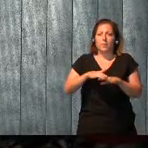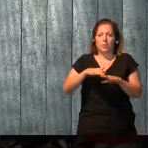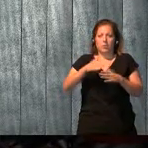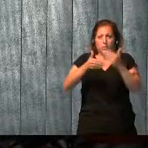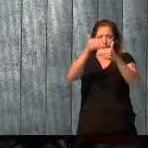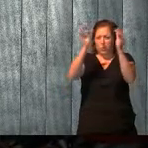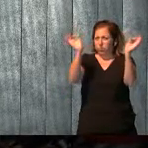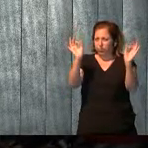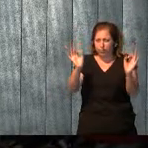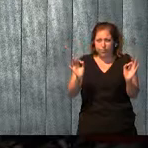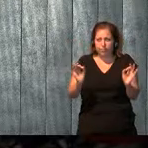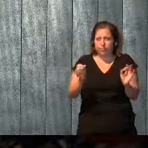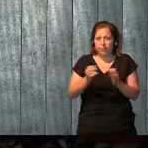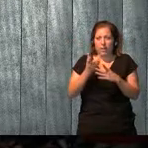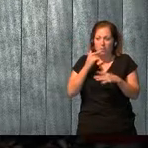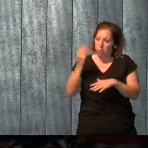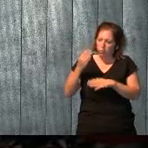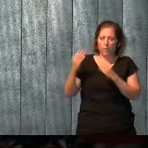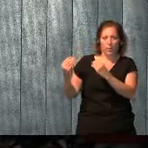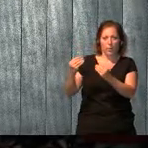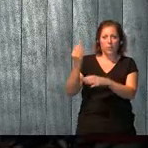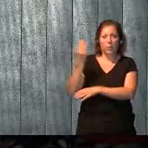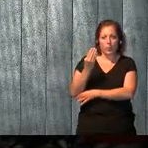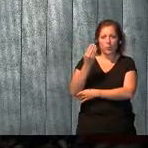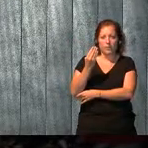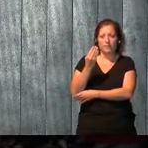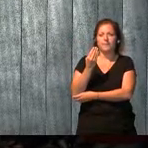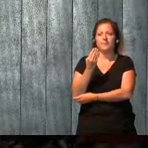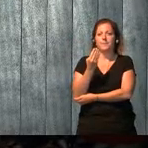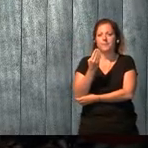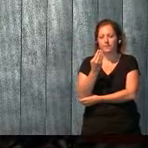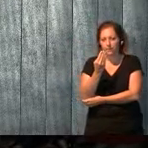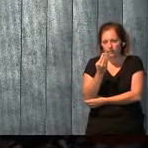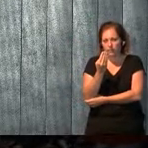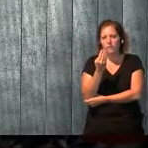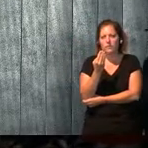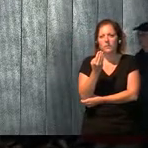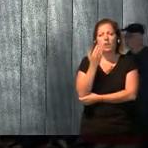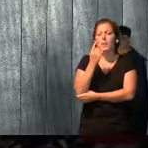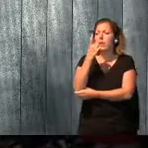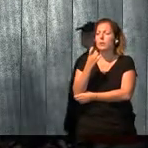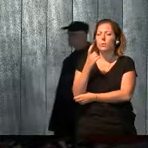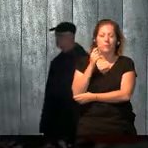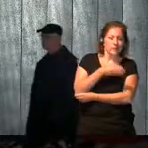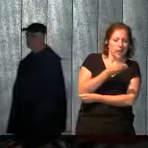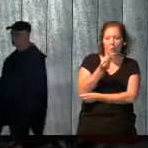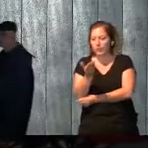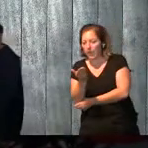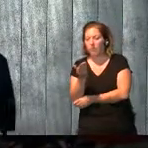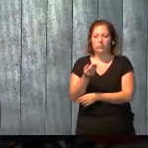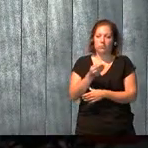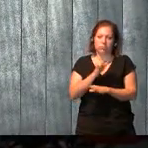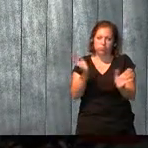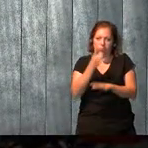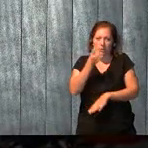pas de développement sans démocratie. C'est poser la question comme si on avait le choix entre cela et cela, je crois que c'est pas une